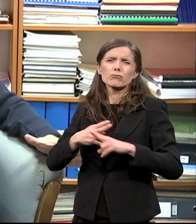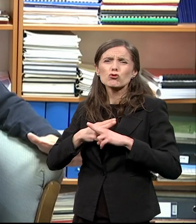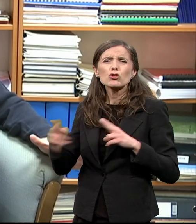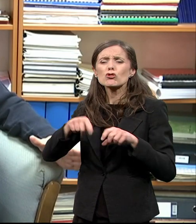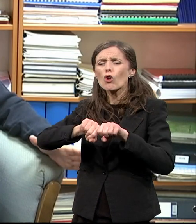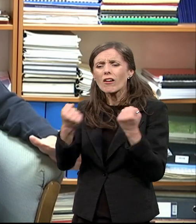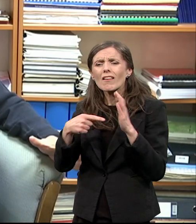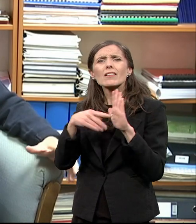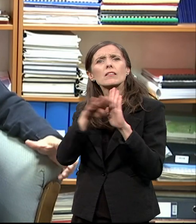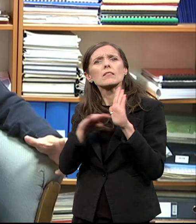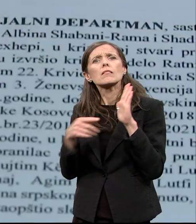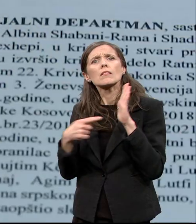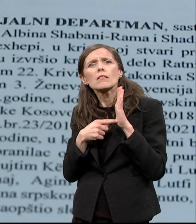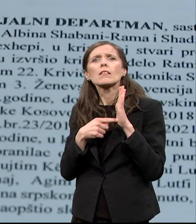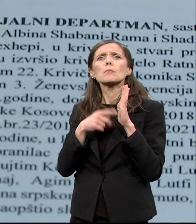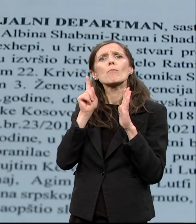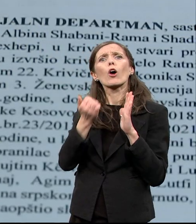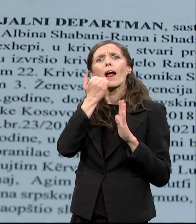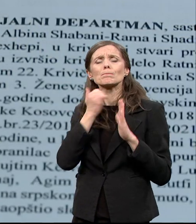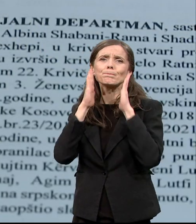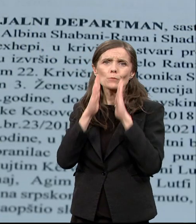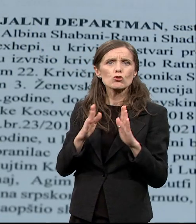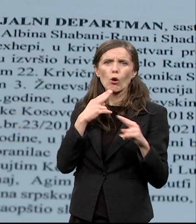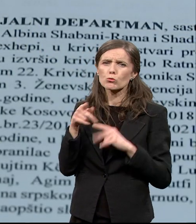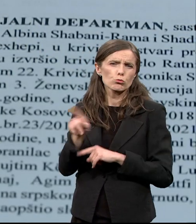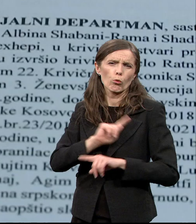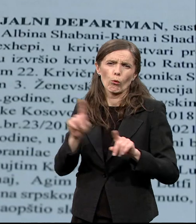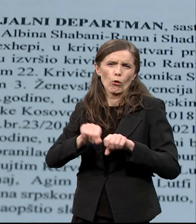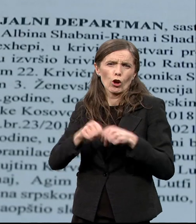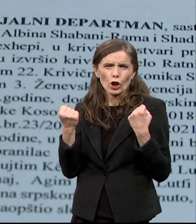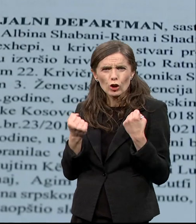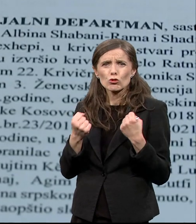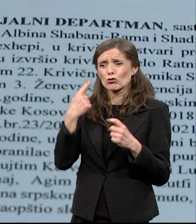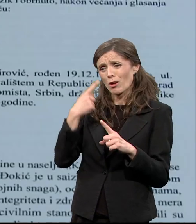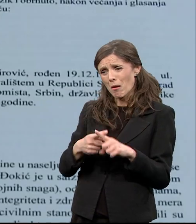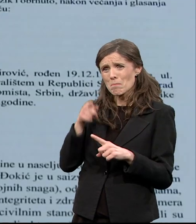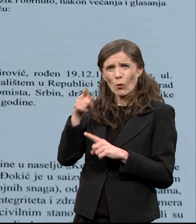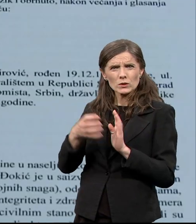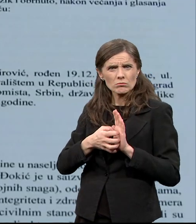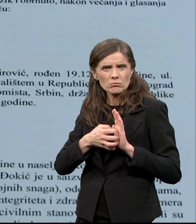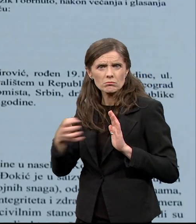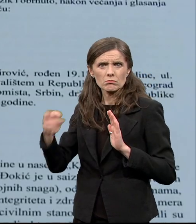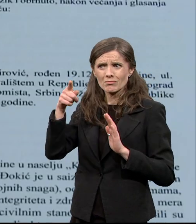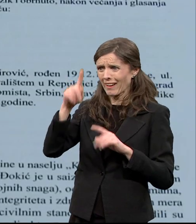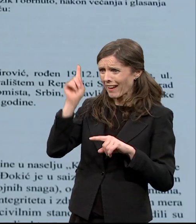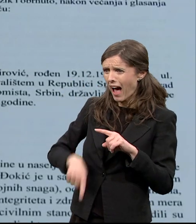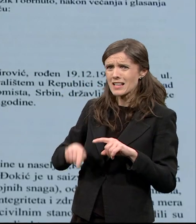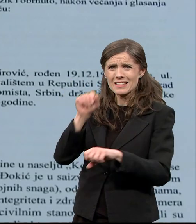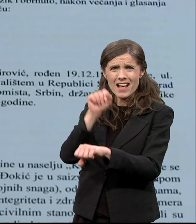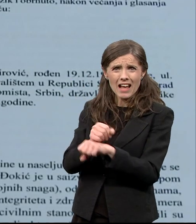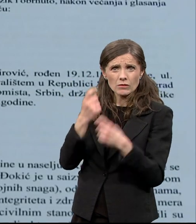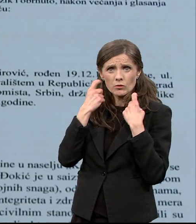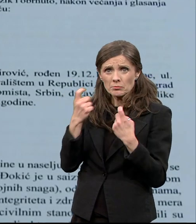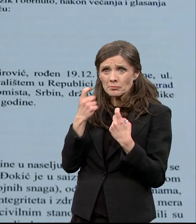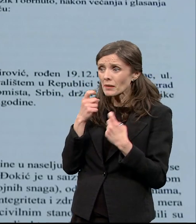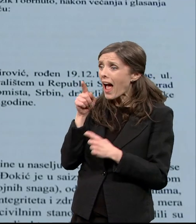na pravično suđenje, drastičan slučaj osude na dugogodišnju kaznu zatvora čoveku čija krivica